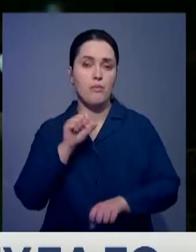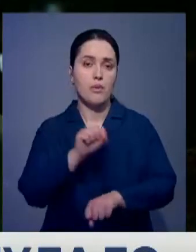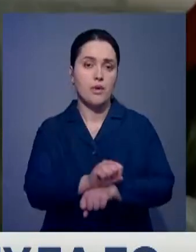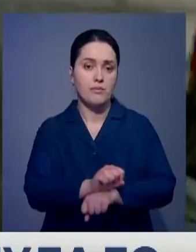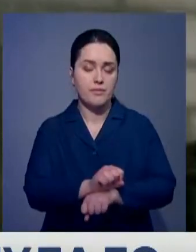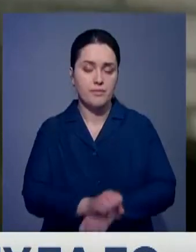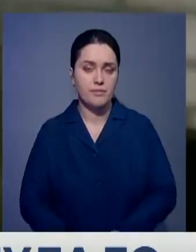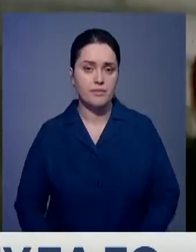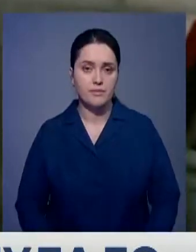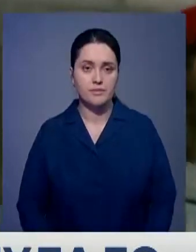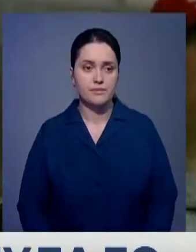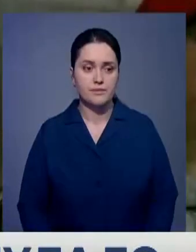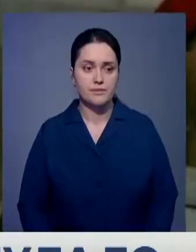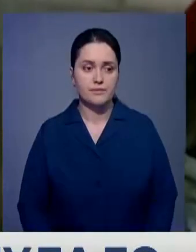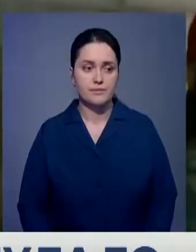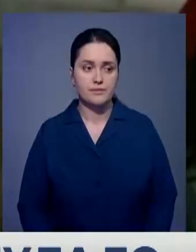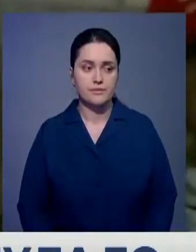процесс.